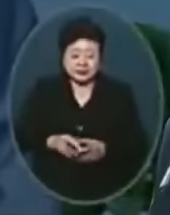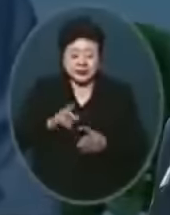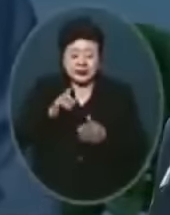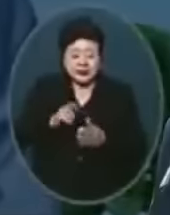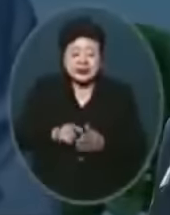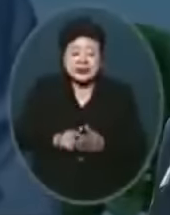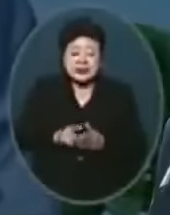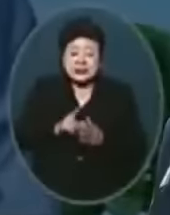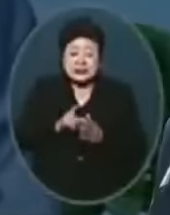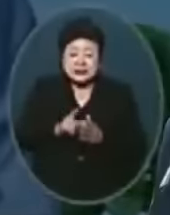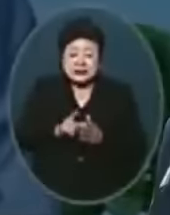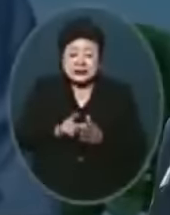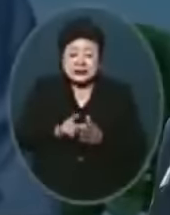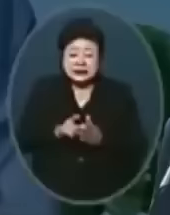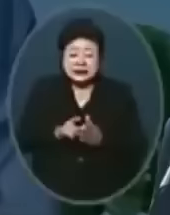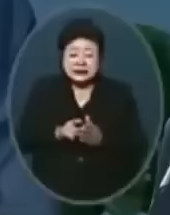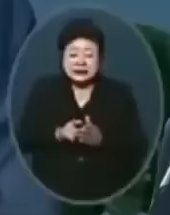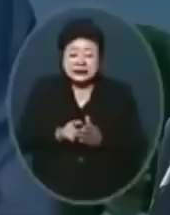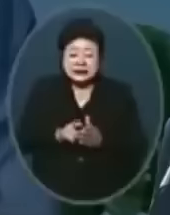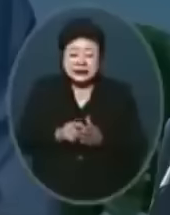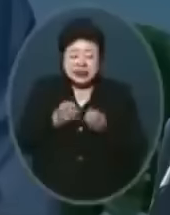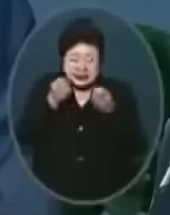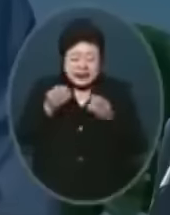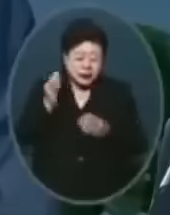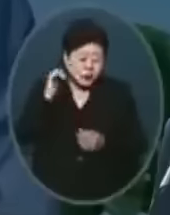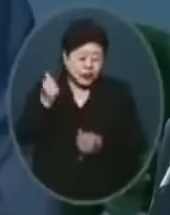새로운 분이 대통령이 되시고